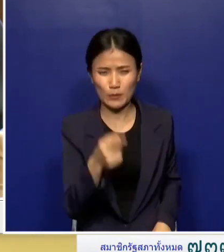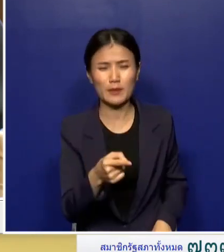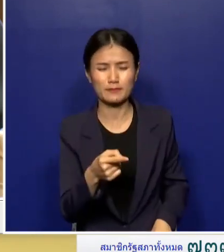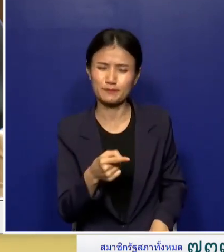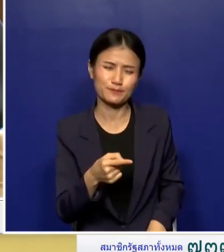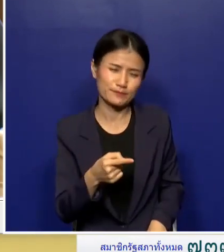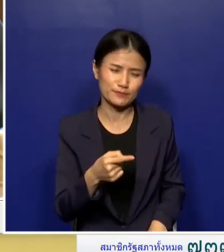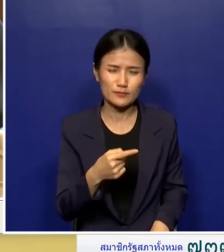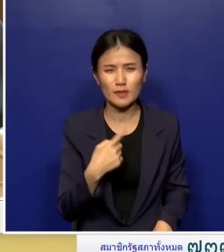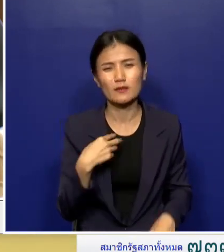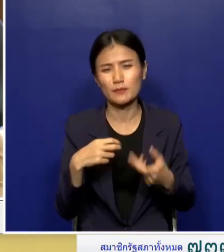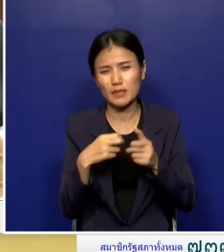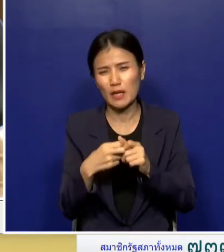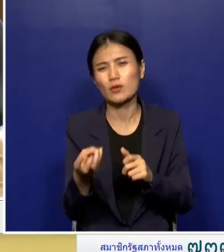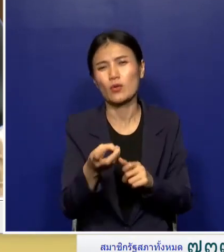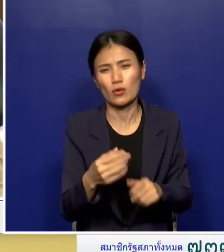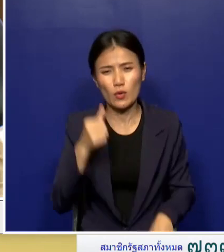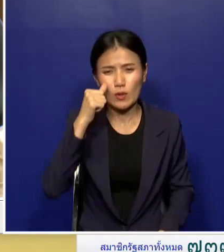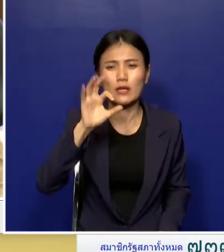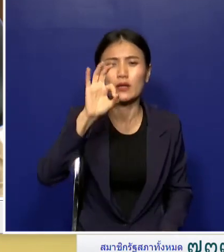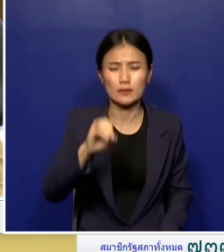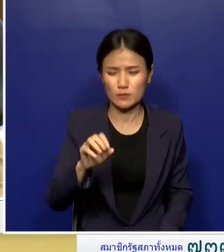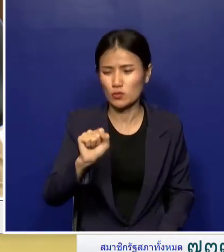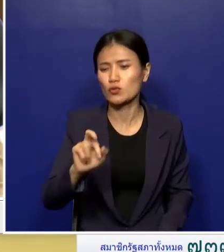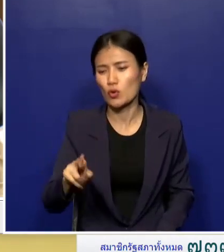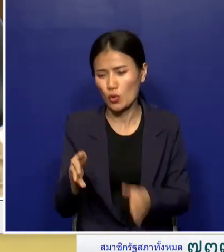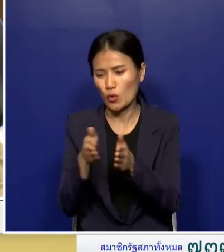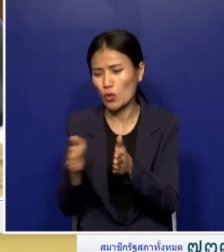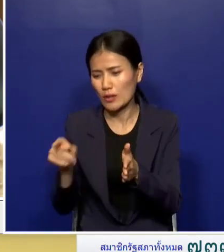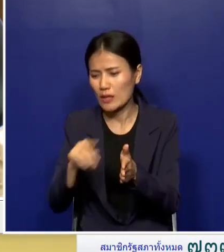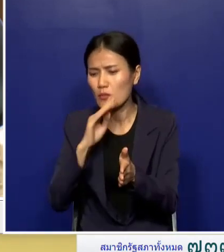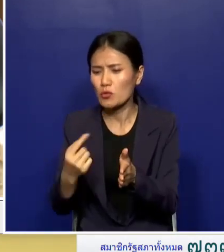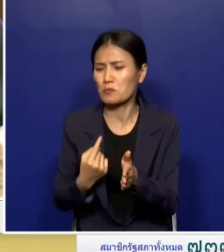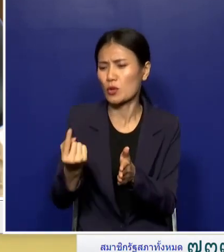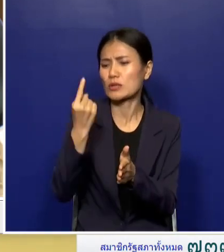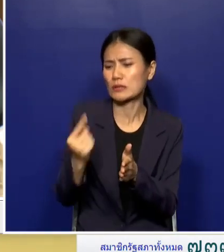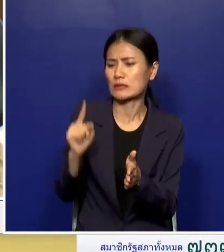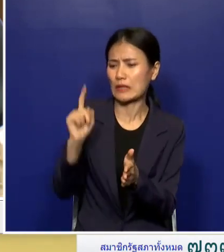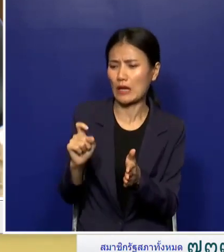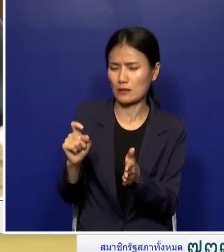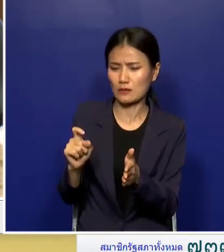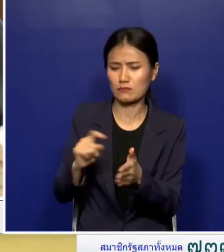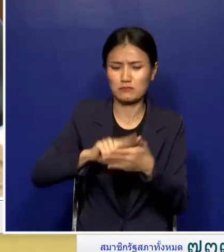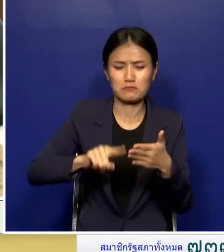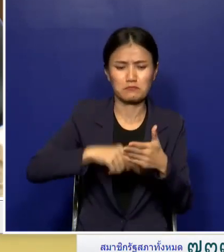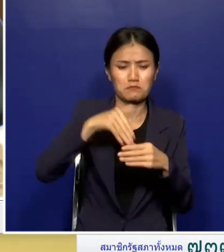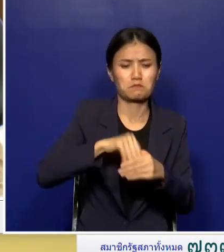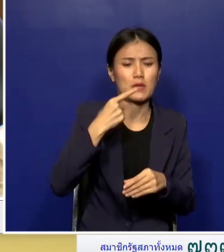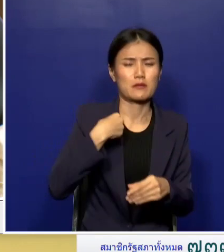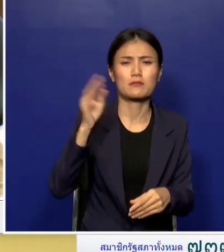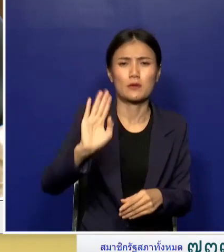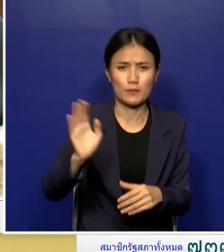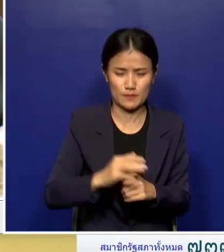ะเกิดขึ้นนะครับอย่างที่เรียนแล้วว่า90วันสุดท้ายถ้าเป็นมีอันเป็นไปสสล.ท่านใดมีอันไม่ต้องเลือกตั้งซ่อมนะครับ